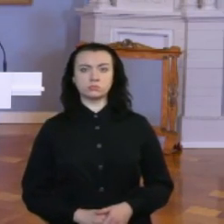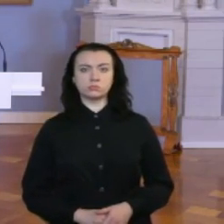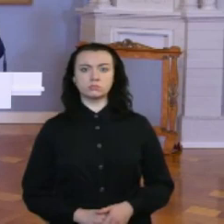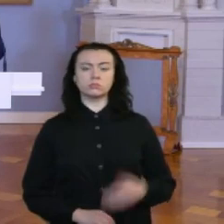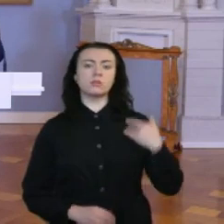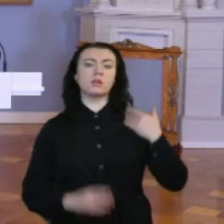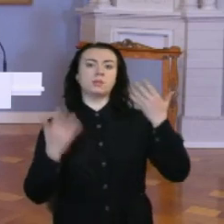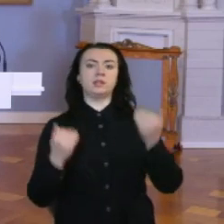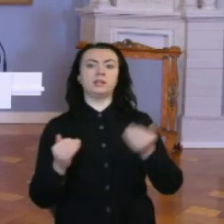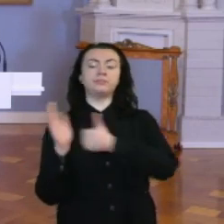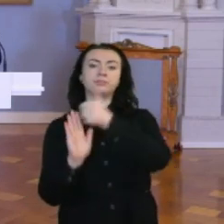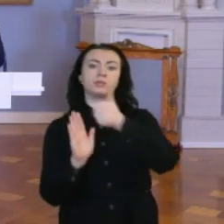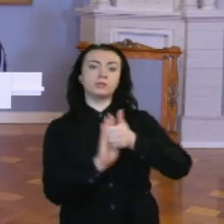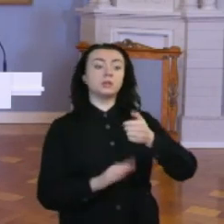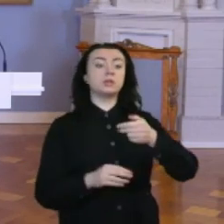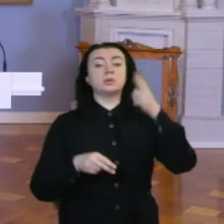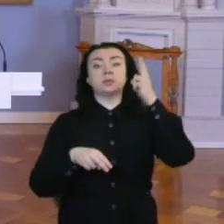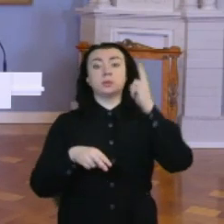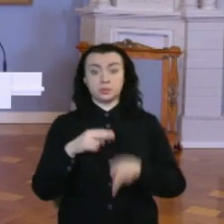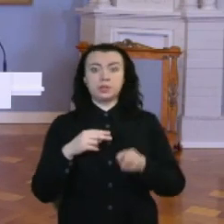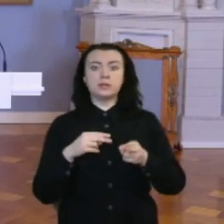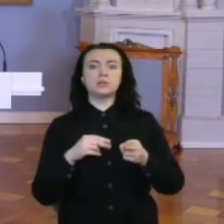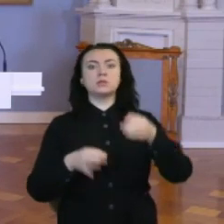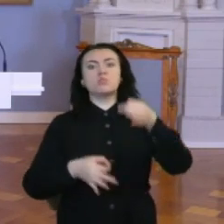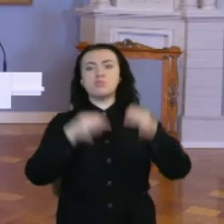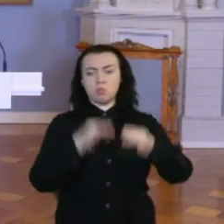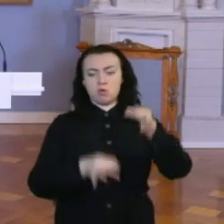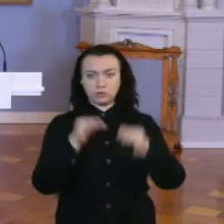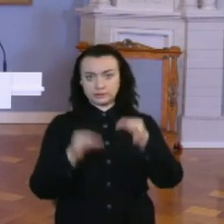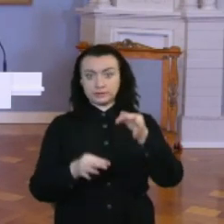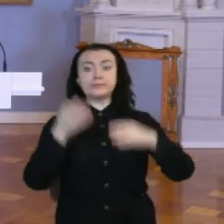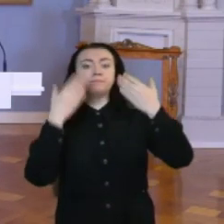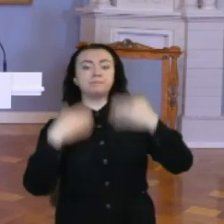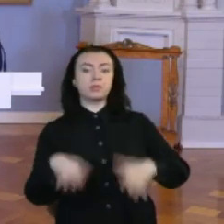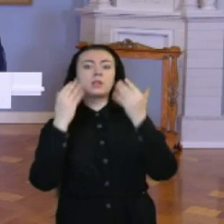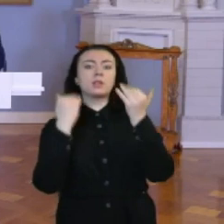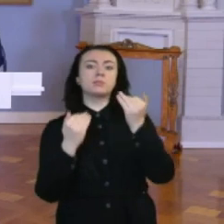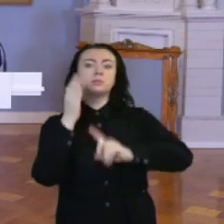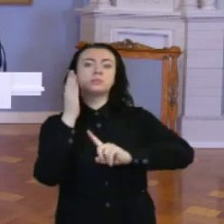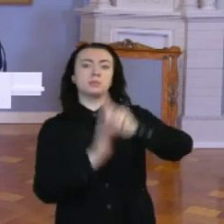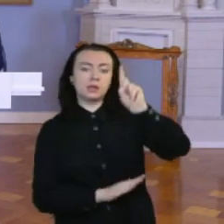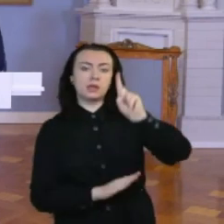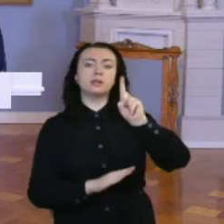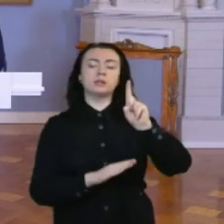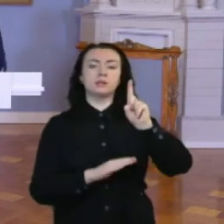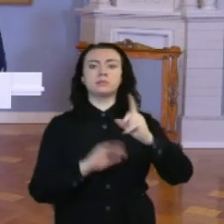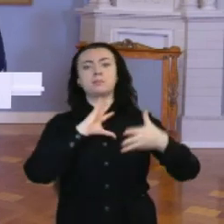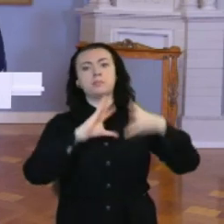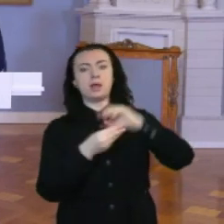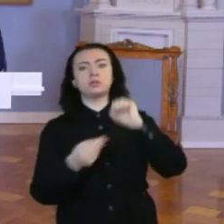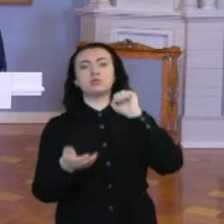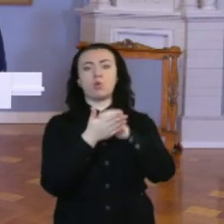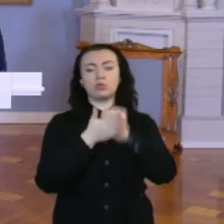Sveiki gyvi kolegos, ką tik baigėsi valstybės gynimo tarybos posėdis ir dabar pradedame bendrą